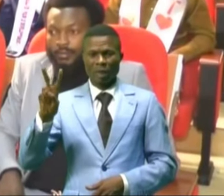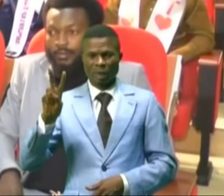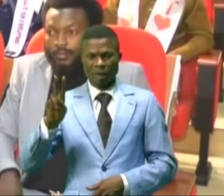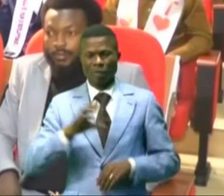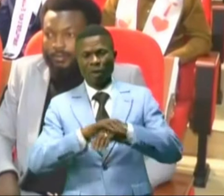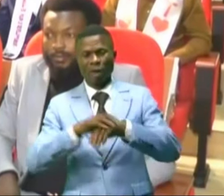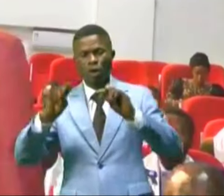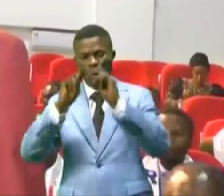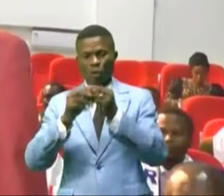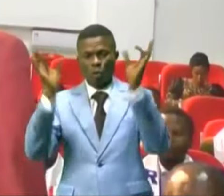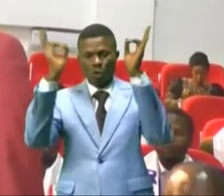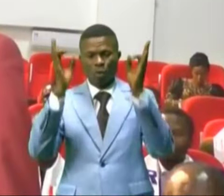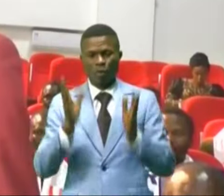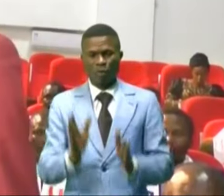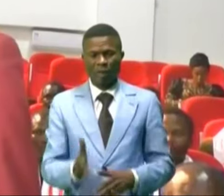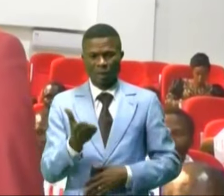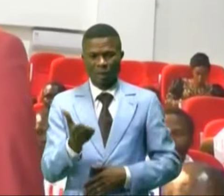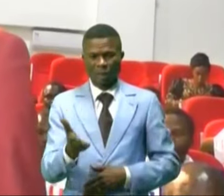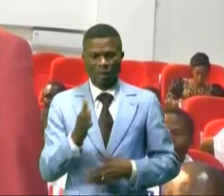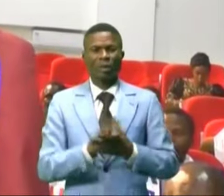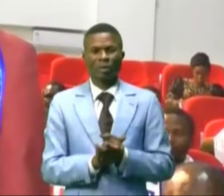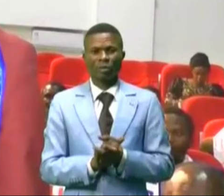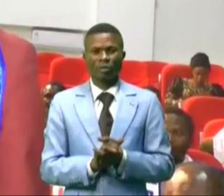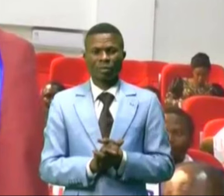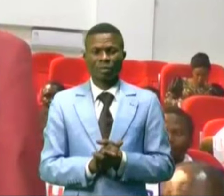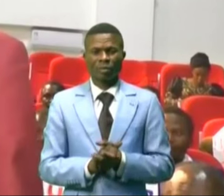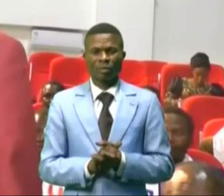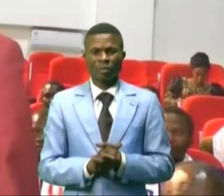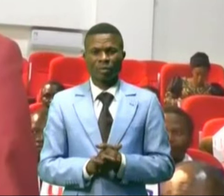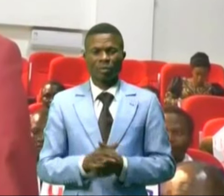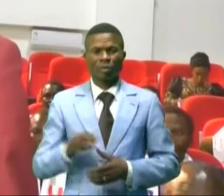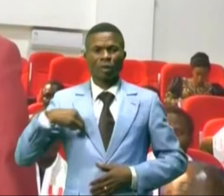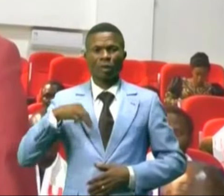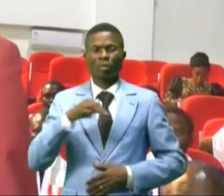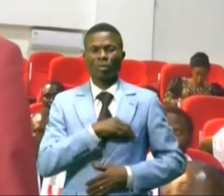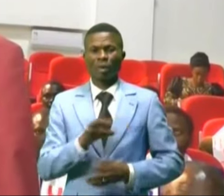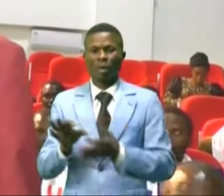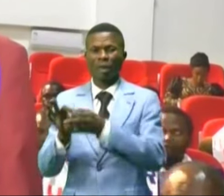plateforme politique. Tous les partis politiques, membres de l'Union